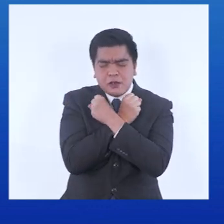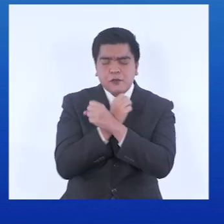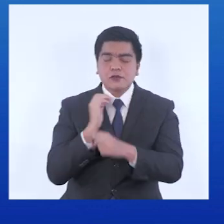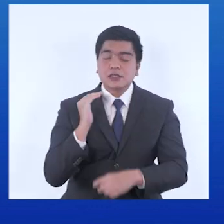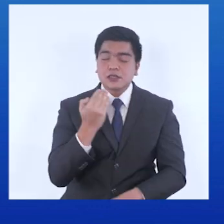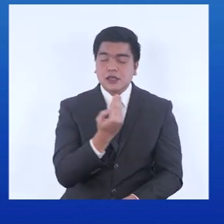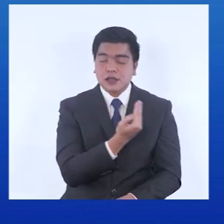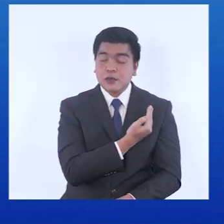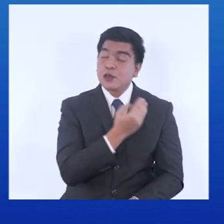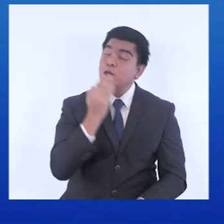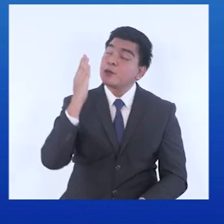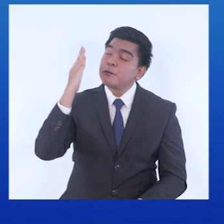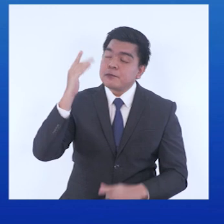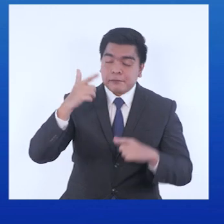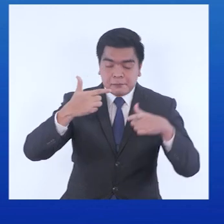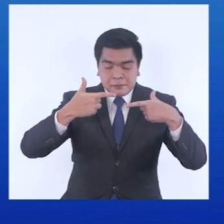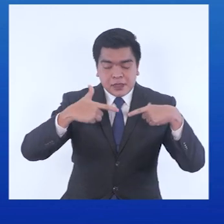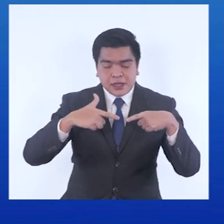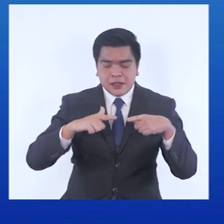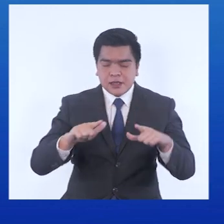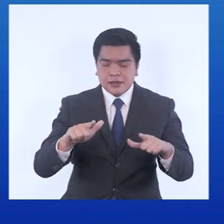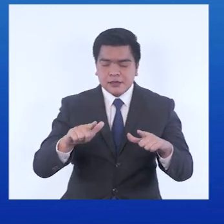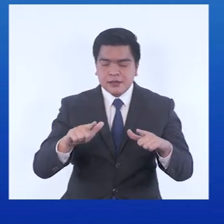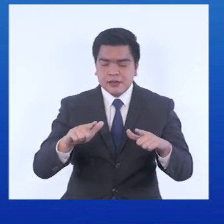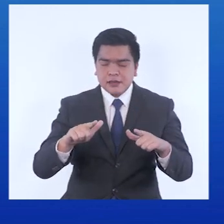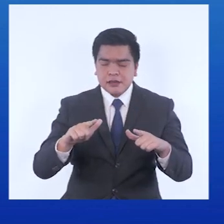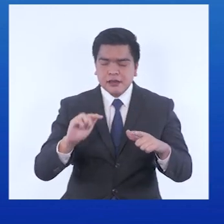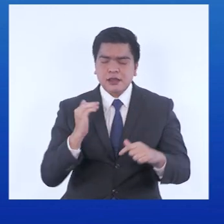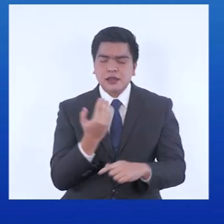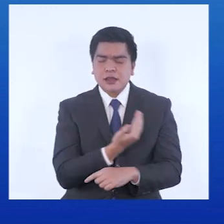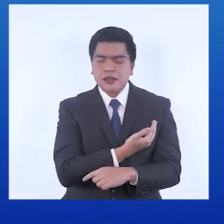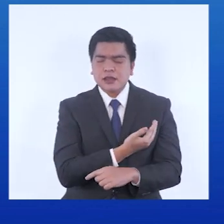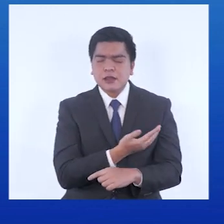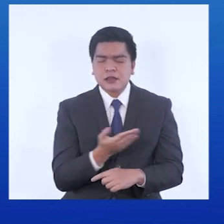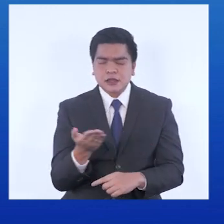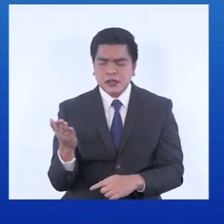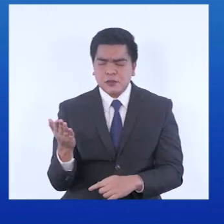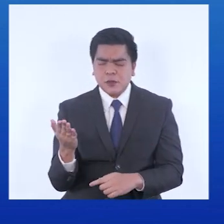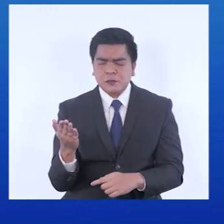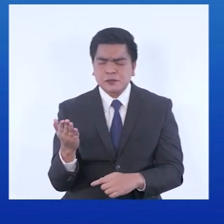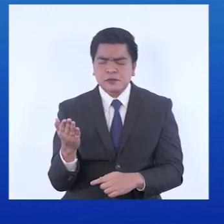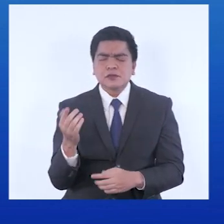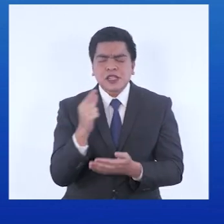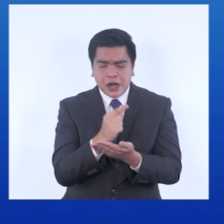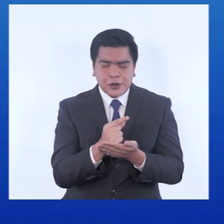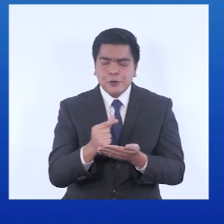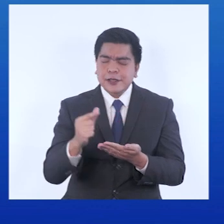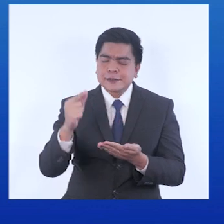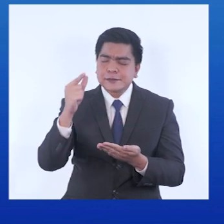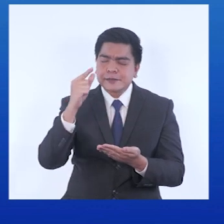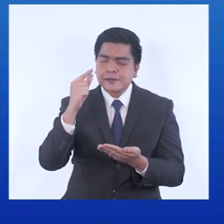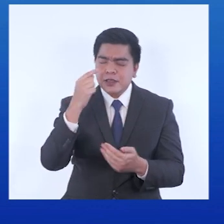Diyos na makapagtapos ang marami sa mga lingkod mo para makatulong po sa aming